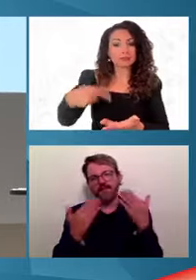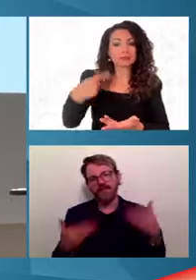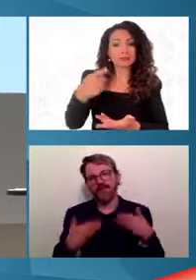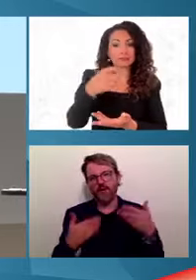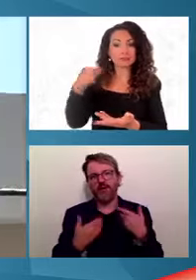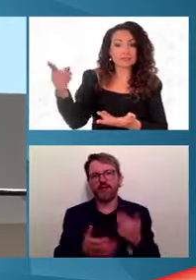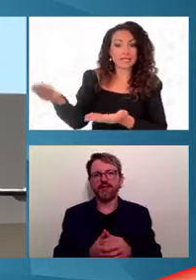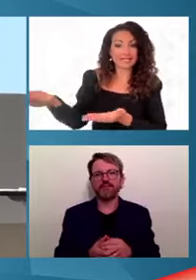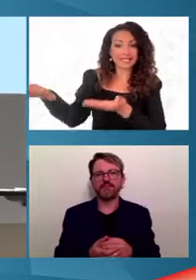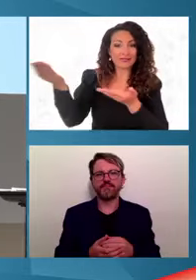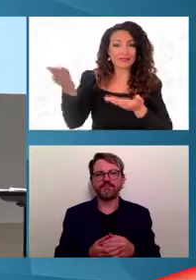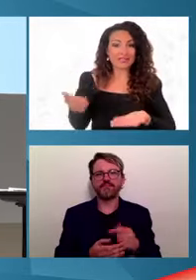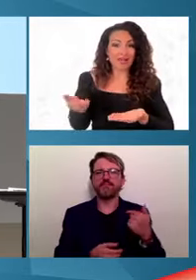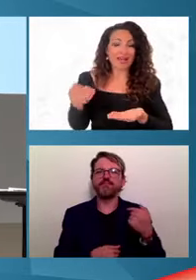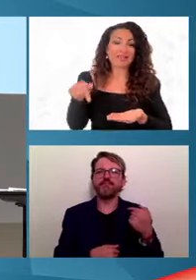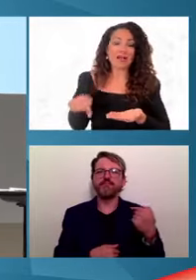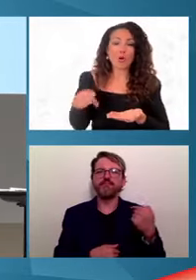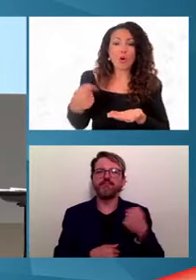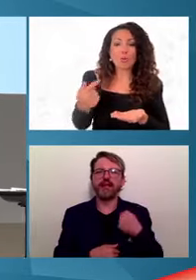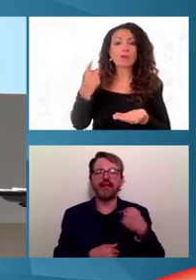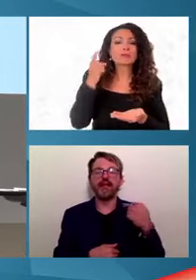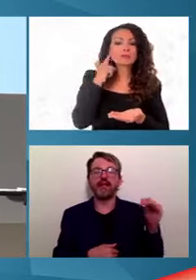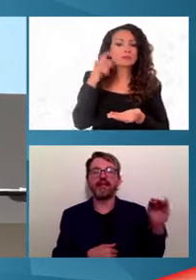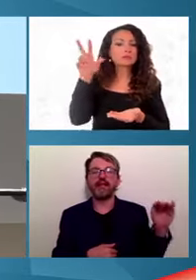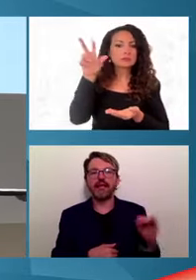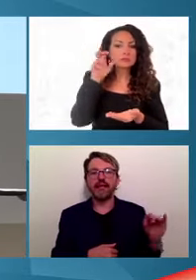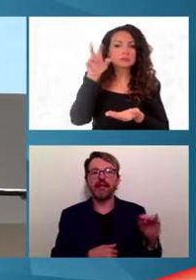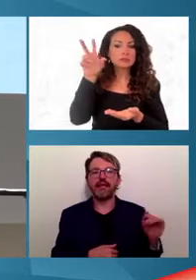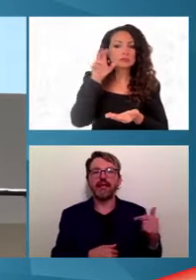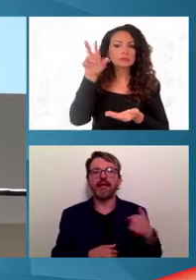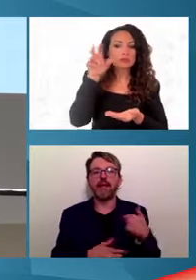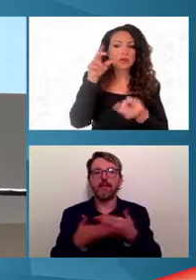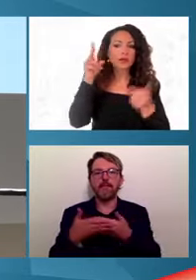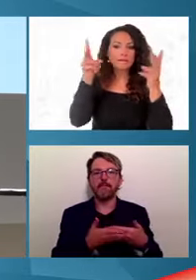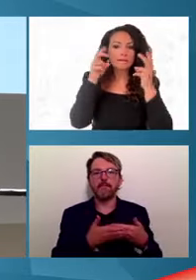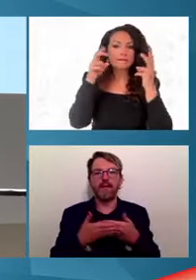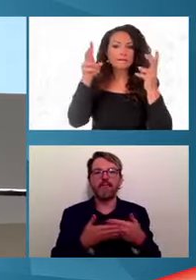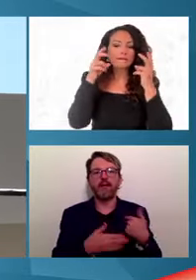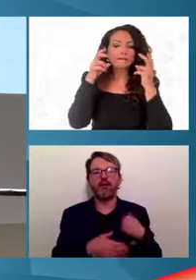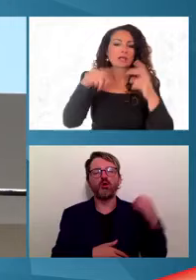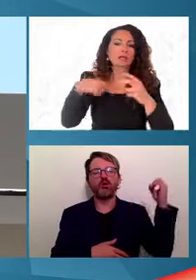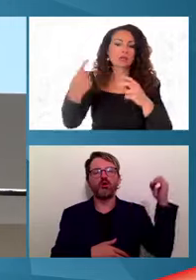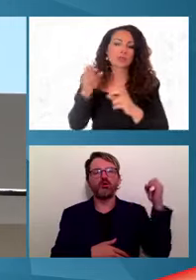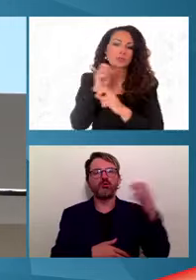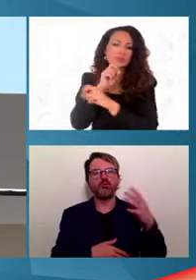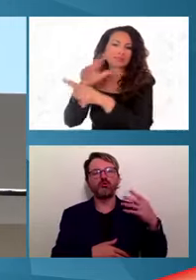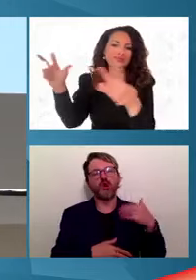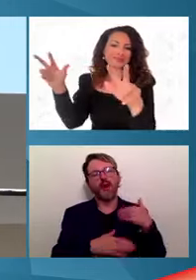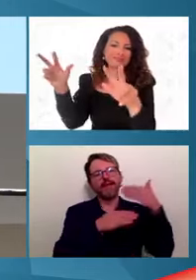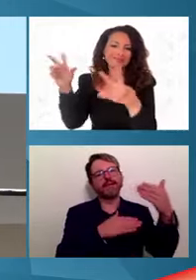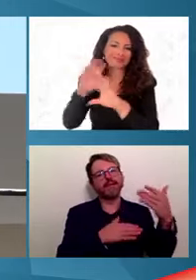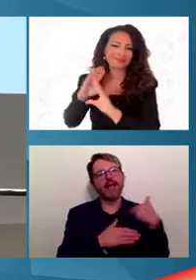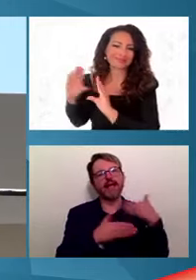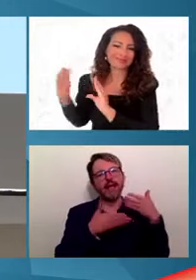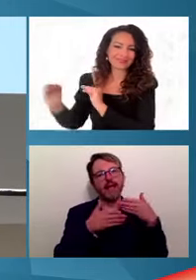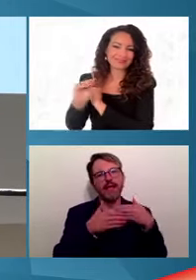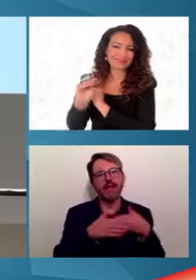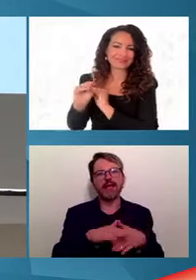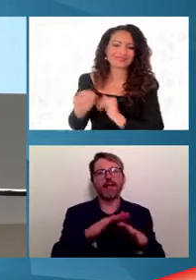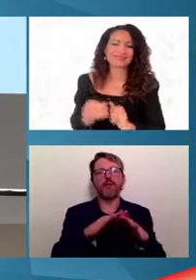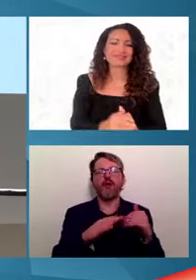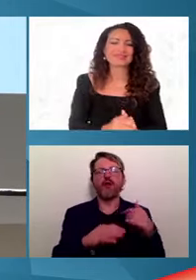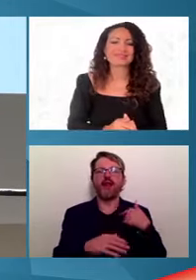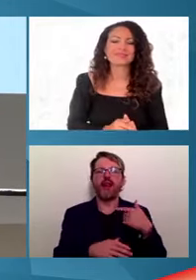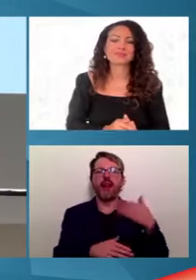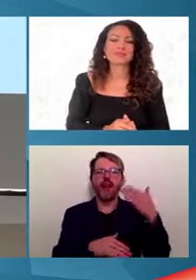bin als Kind, als kleines Baby auf der Sonnenseite geboren. Die letzten 4 Jahre habe ich mir